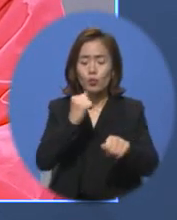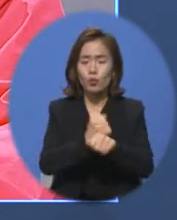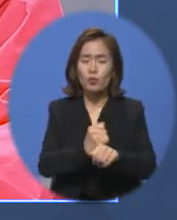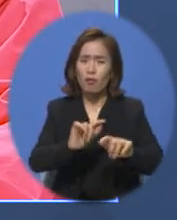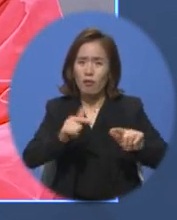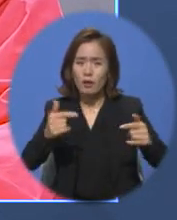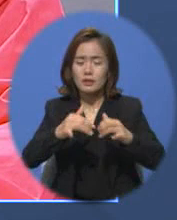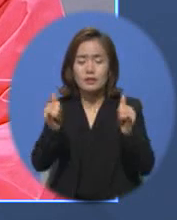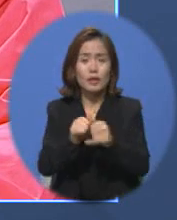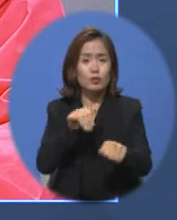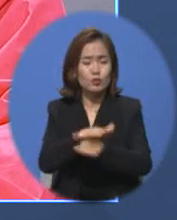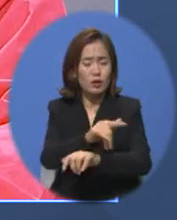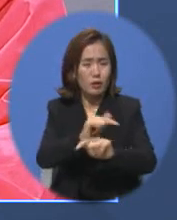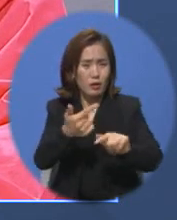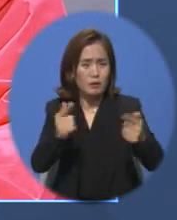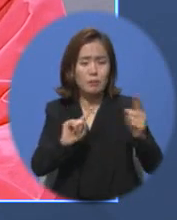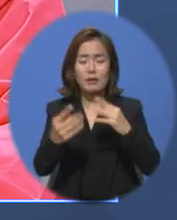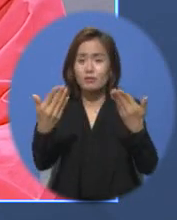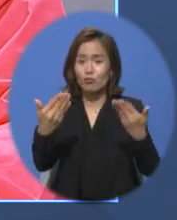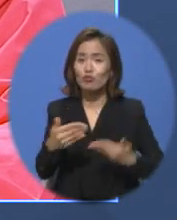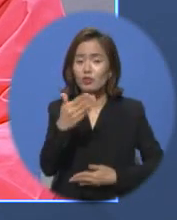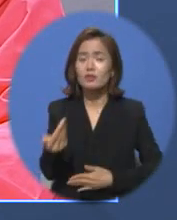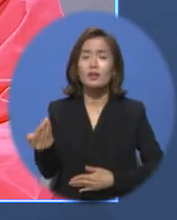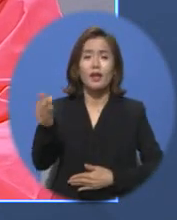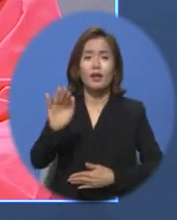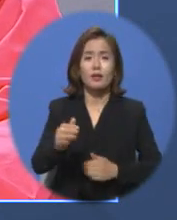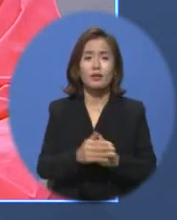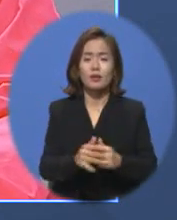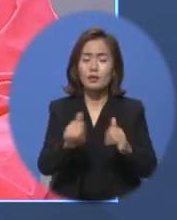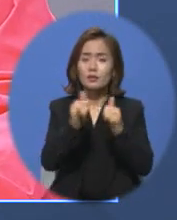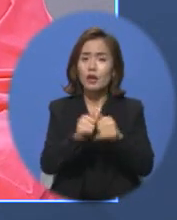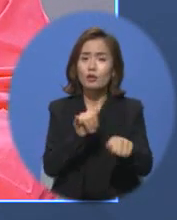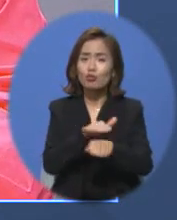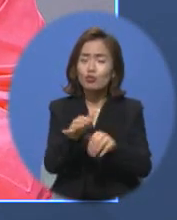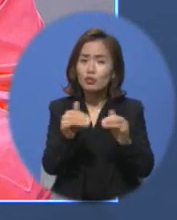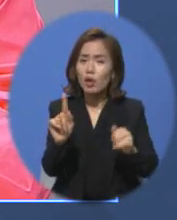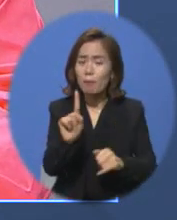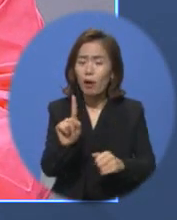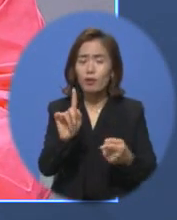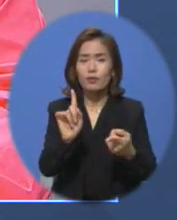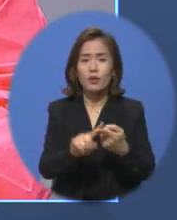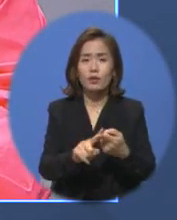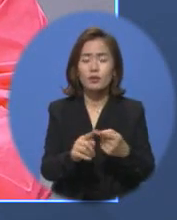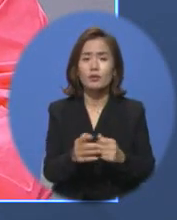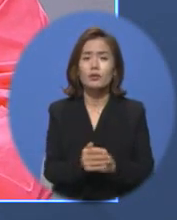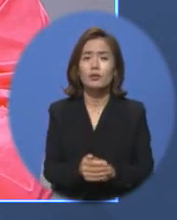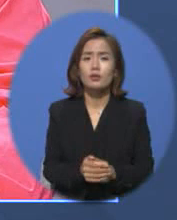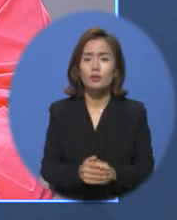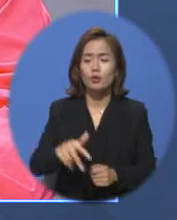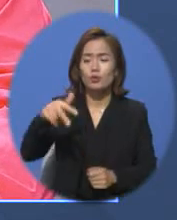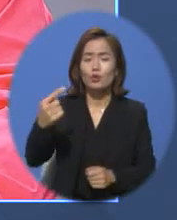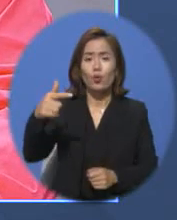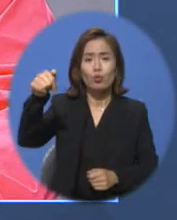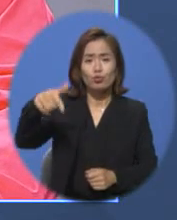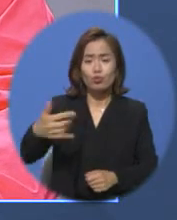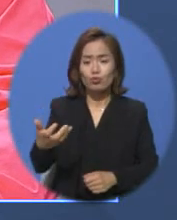공공토지 소유,원자력발전단계적폐지, 사회주의에대해말씀하셨는데,사회주의 부분에대해서는조국전장관께서직접말씀하셨듯이더불어